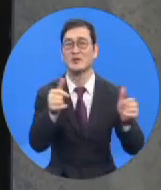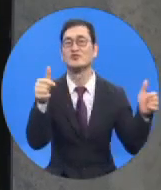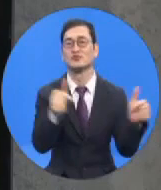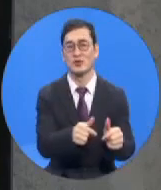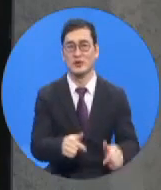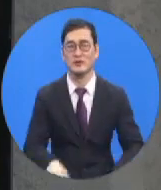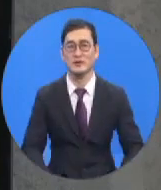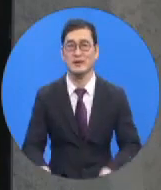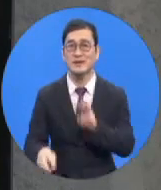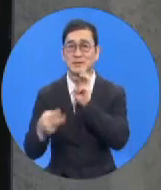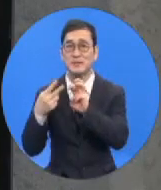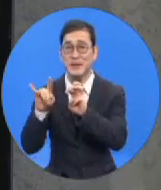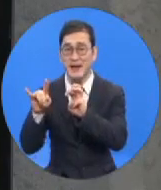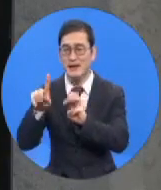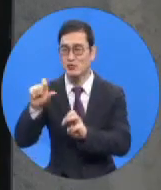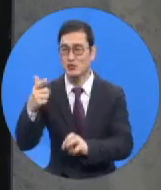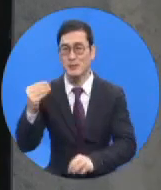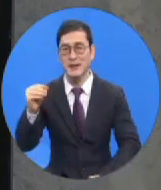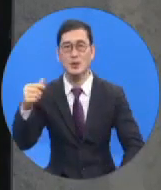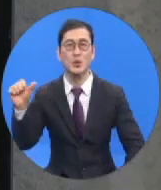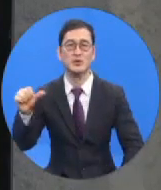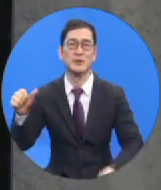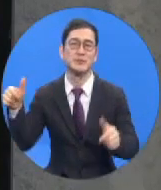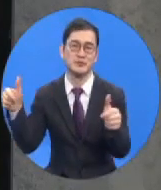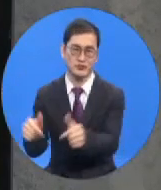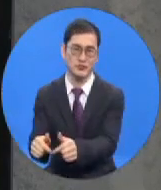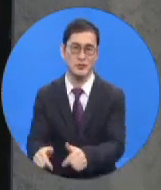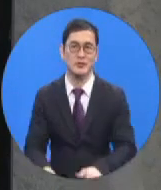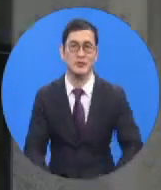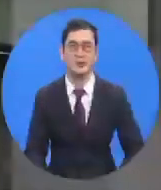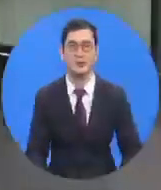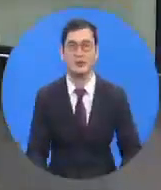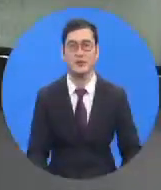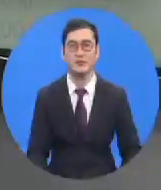30대 역시 16만 5천 명의 일자리가 줄었습니다.